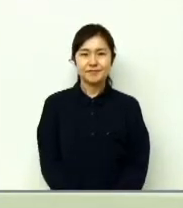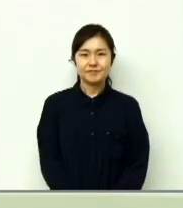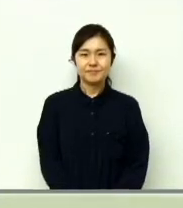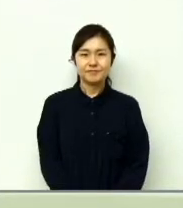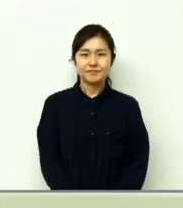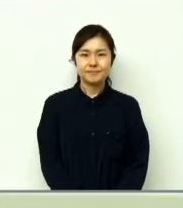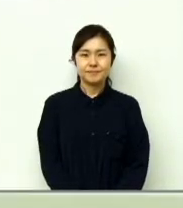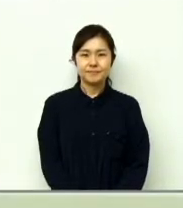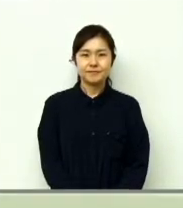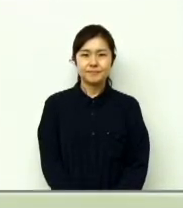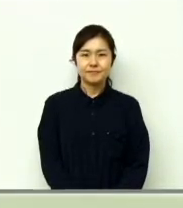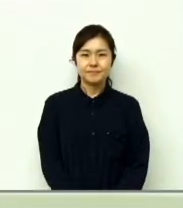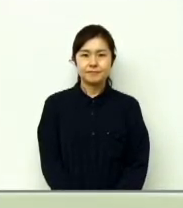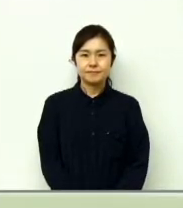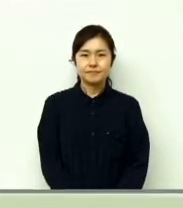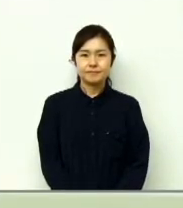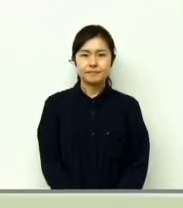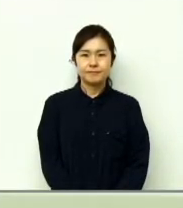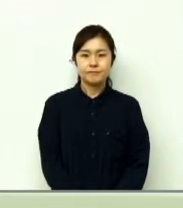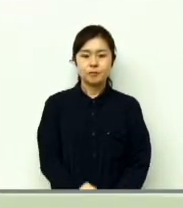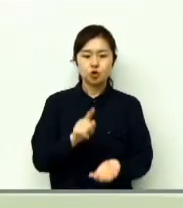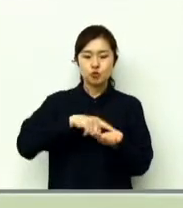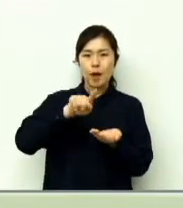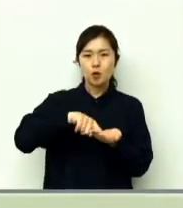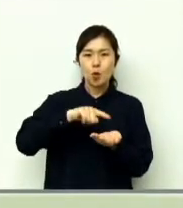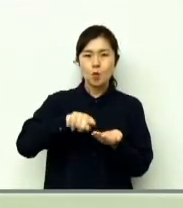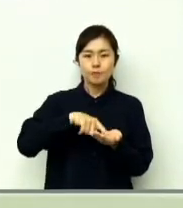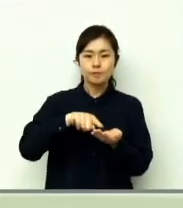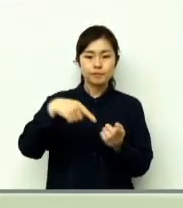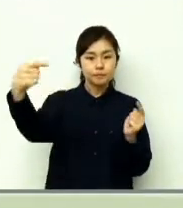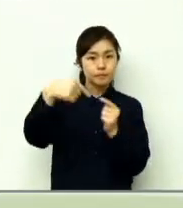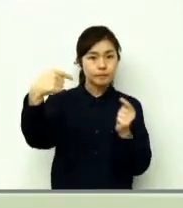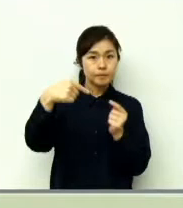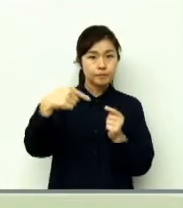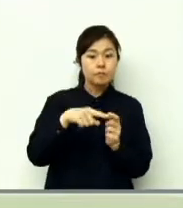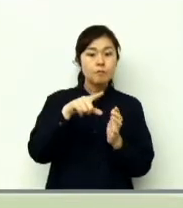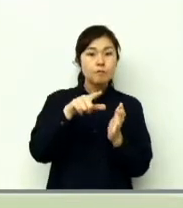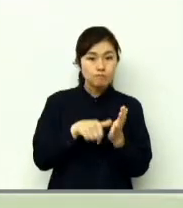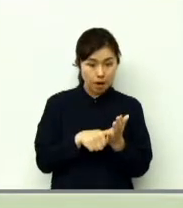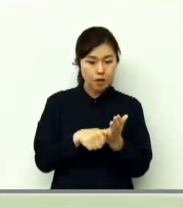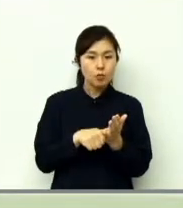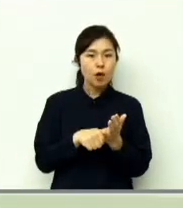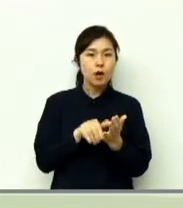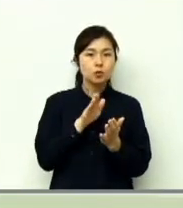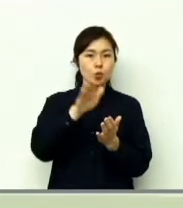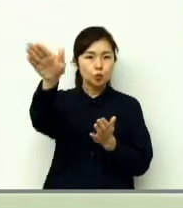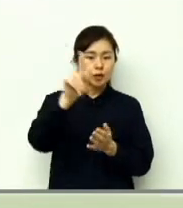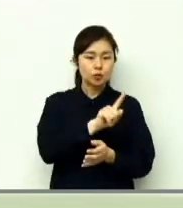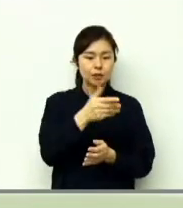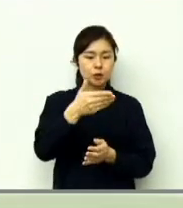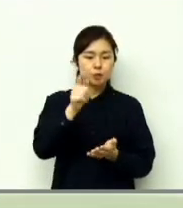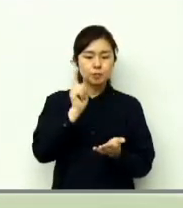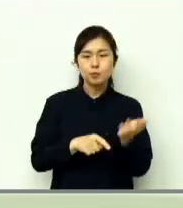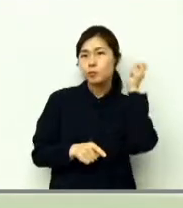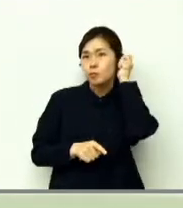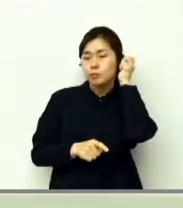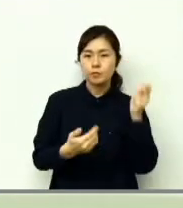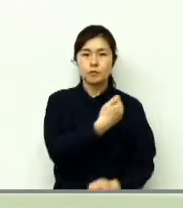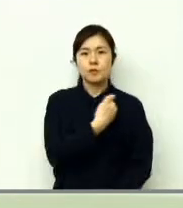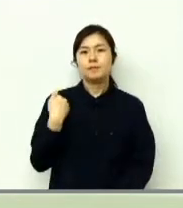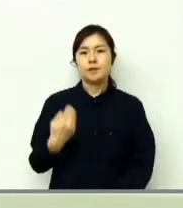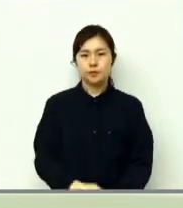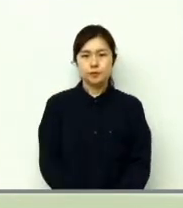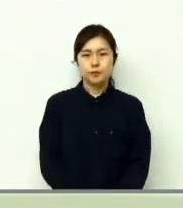ます。スマートフォンからアクセスをした場合には直接119番通報することができます。